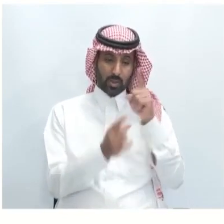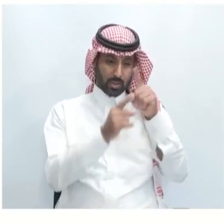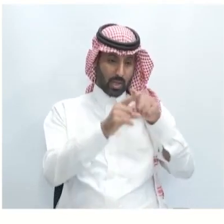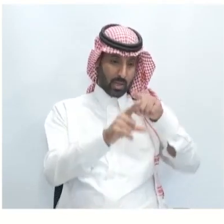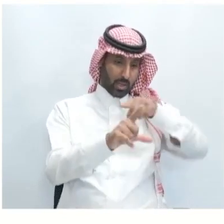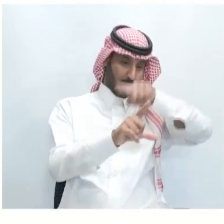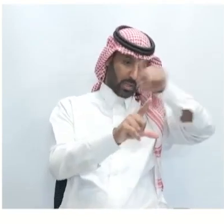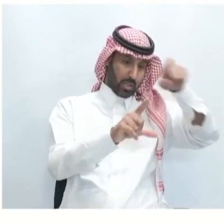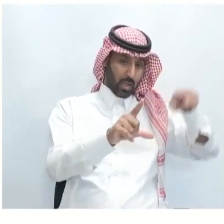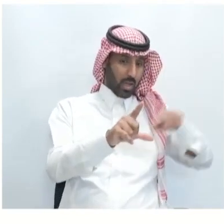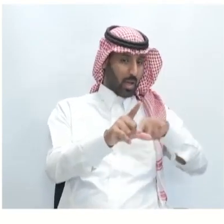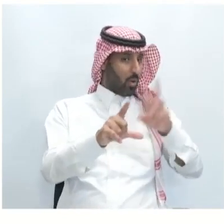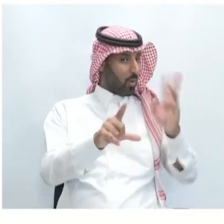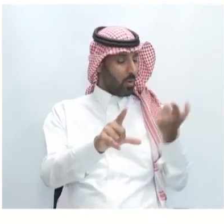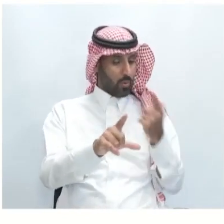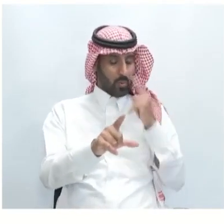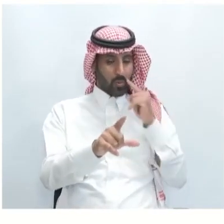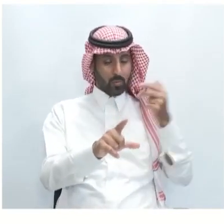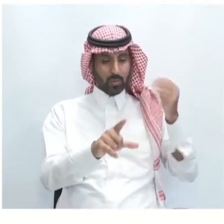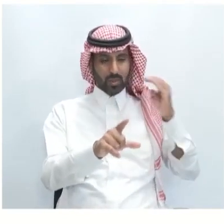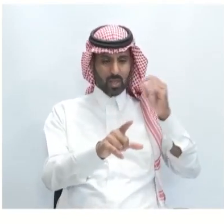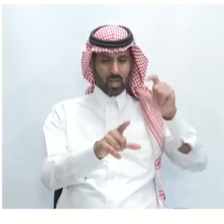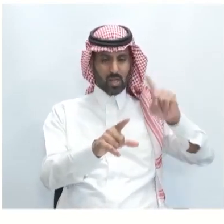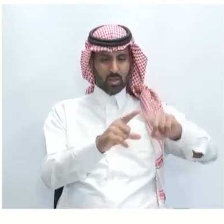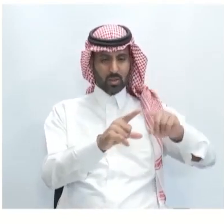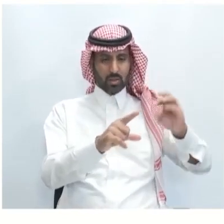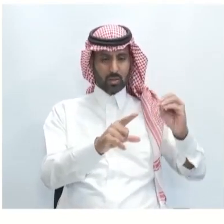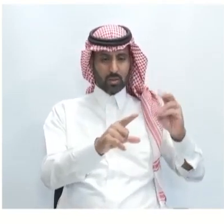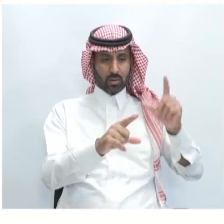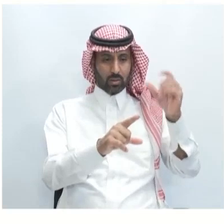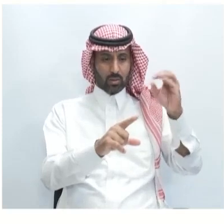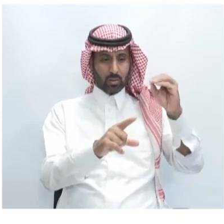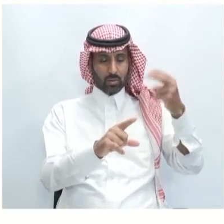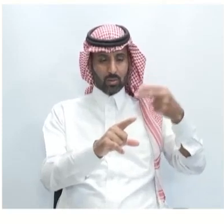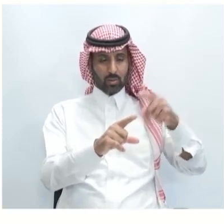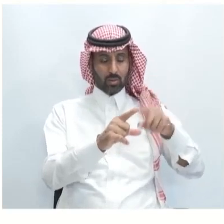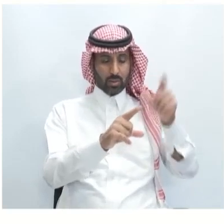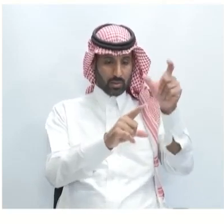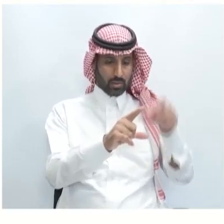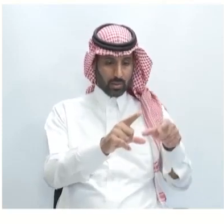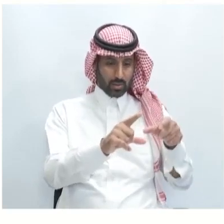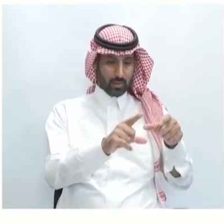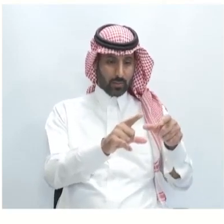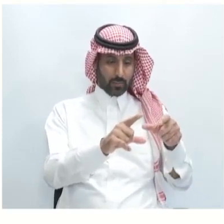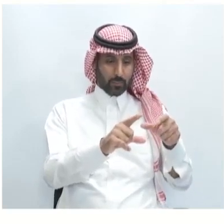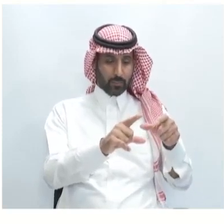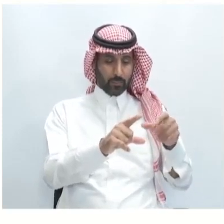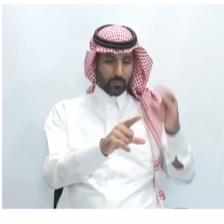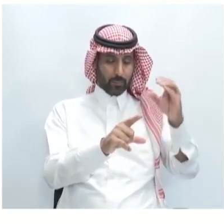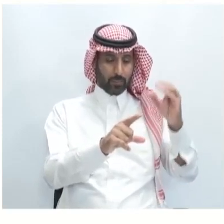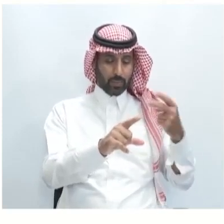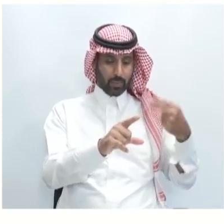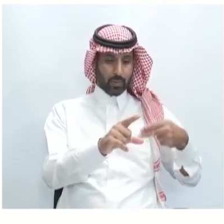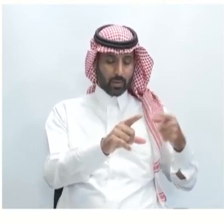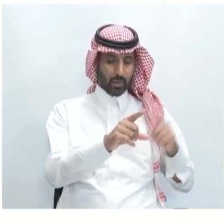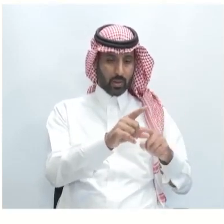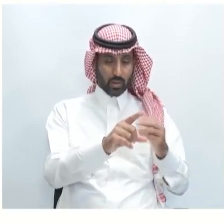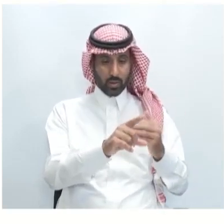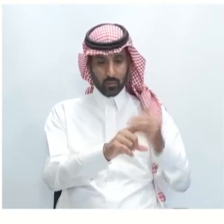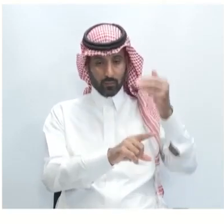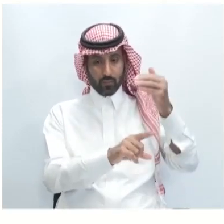حلقي ماذا سيحدث بين الجلوكوز والجالاكتوز طبعا في الجلوكوز ستكون في الاسفل وفوق